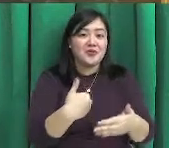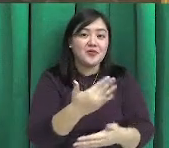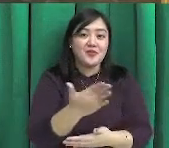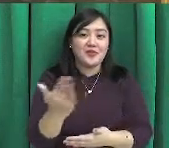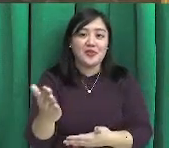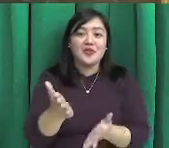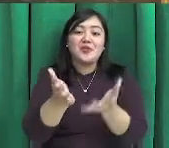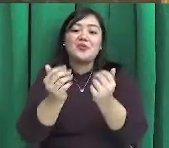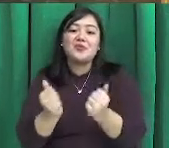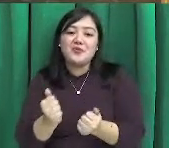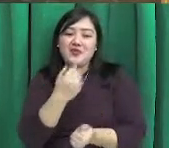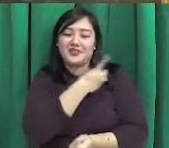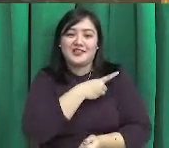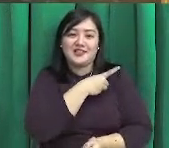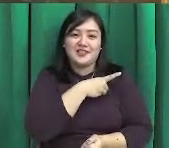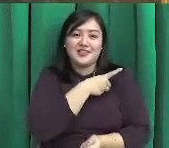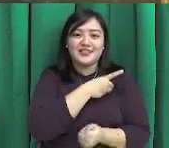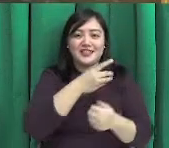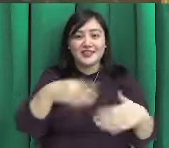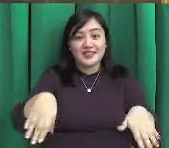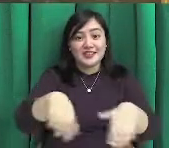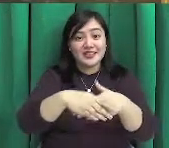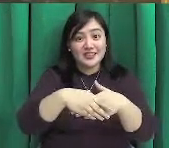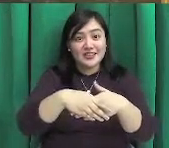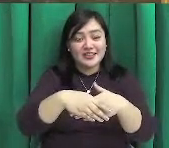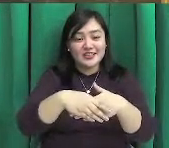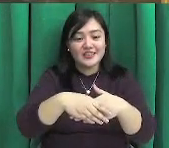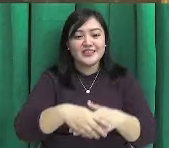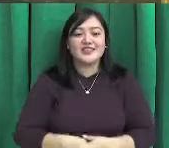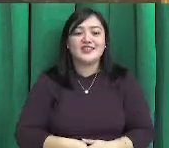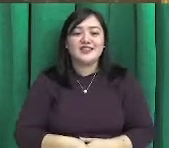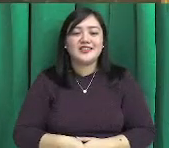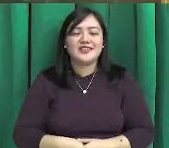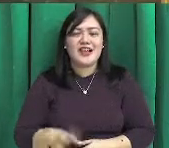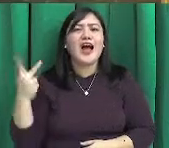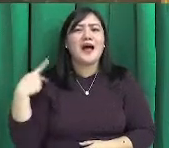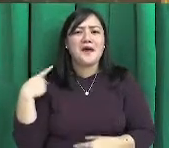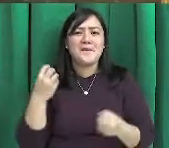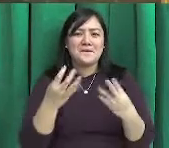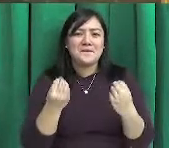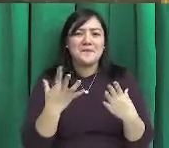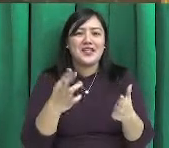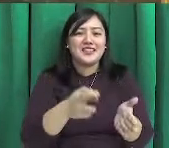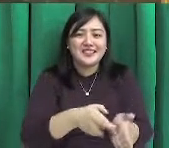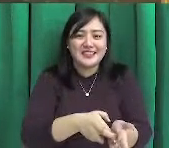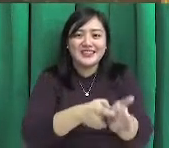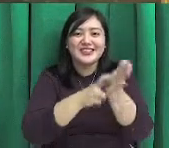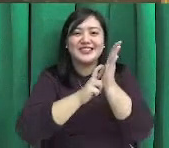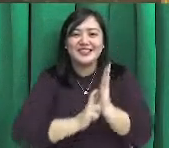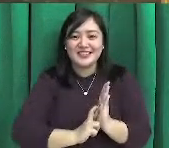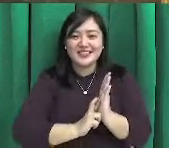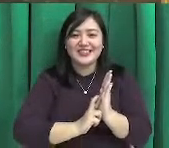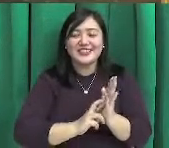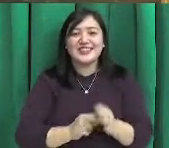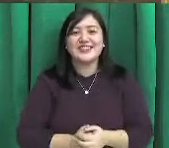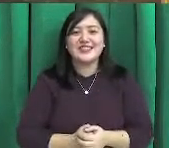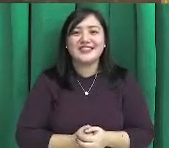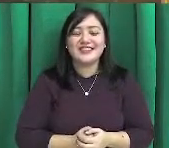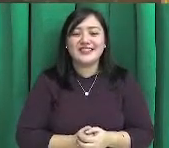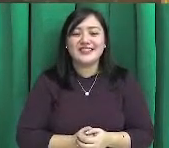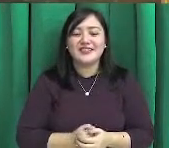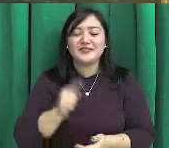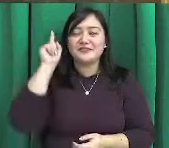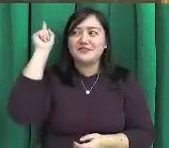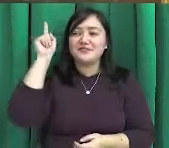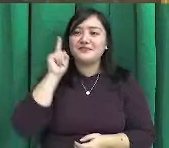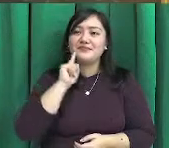No? Parang katulad din yan, pagkukuha ng driver's license. Alright, go ahead, Nida. Mostly po,